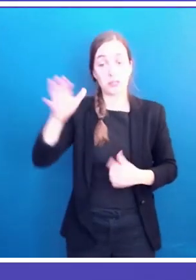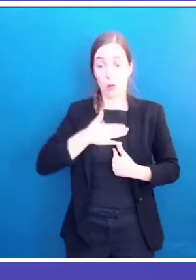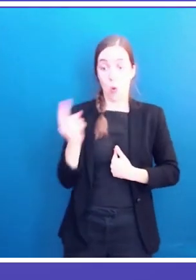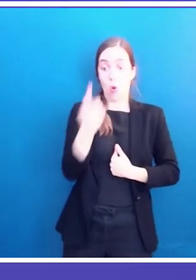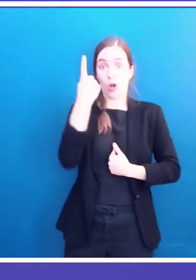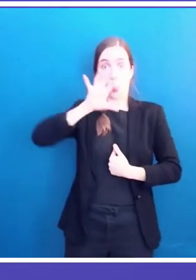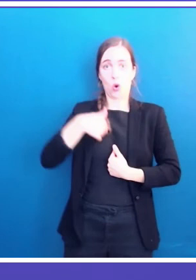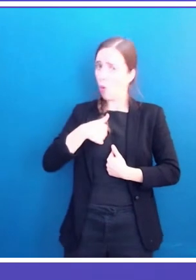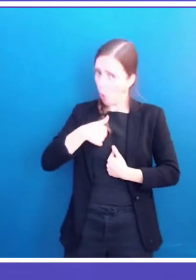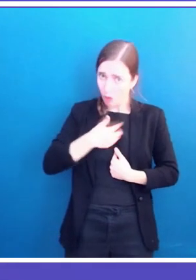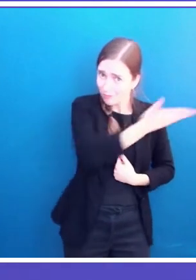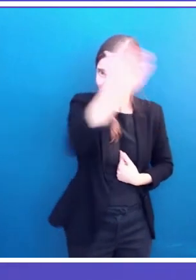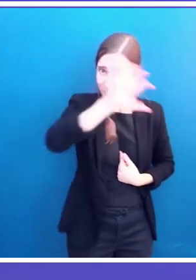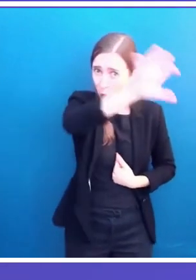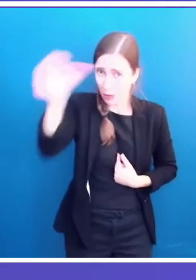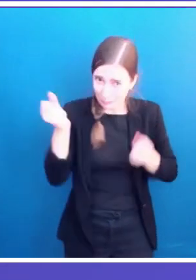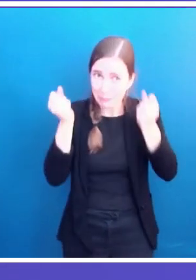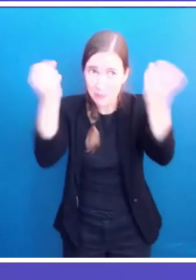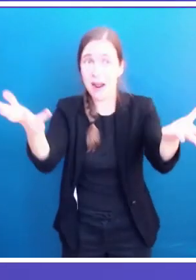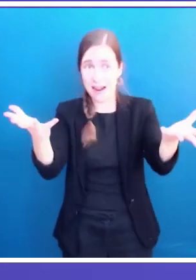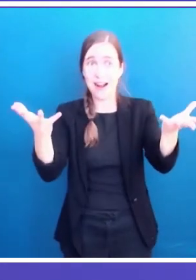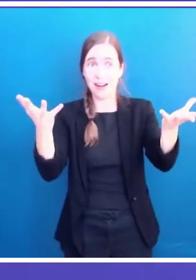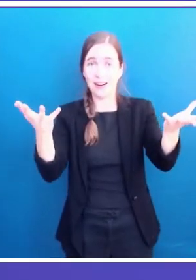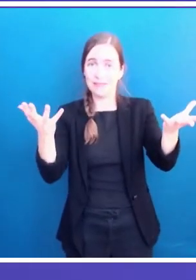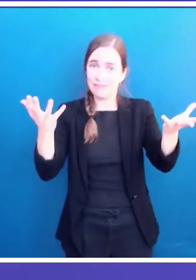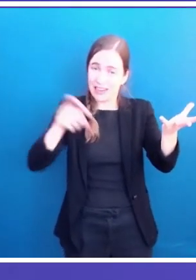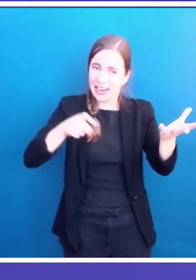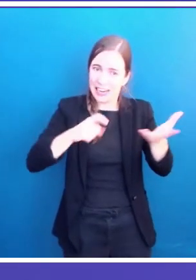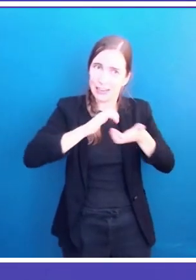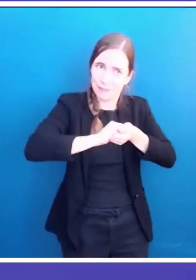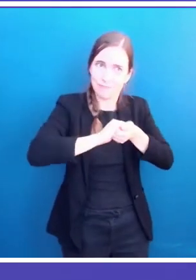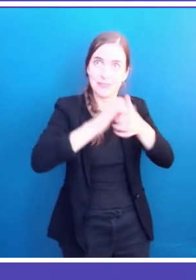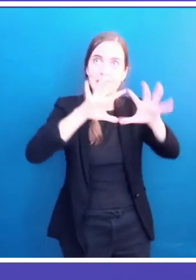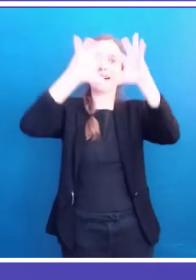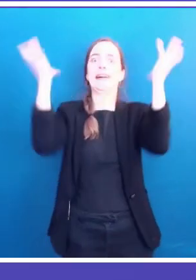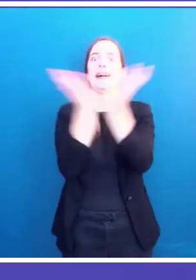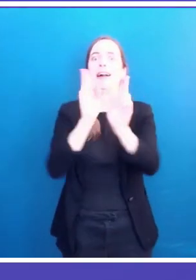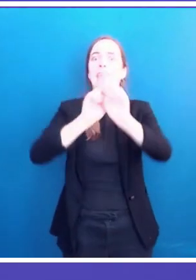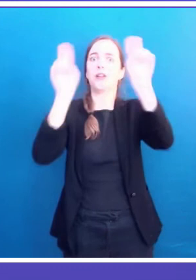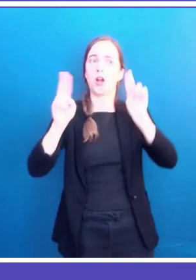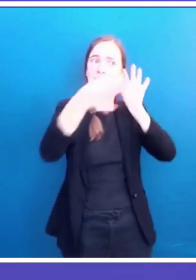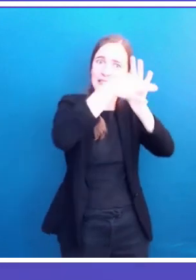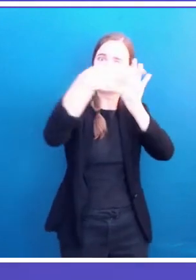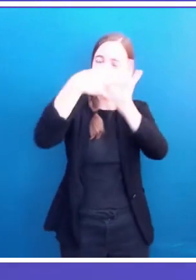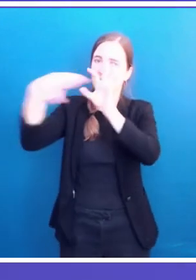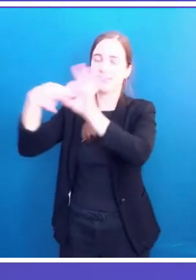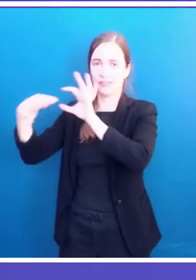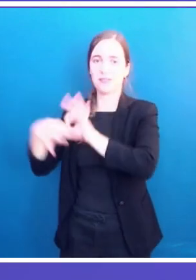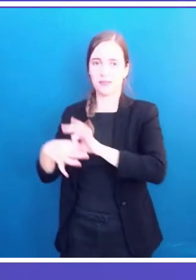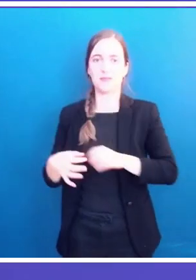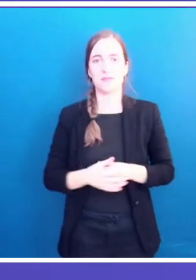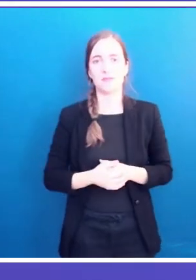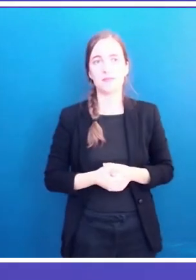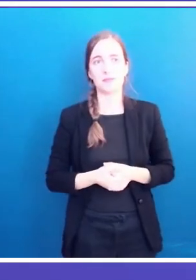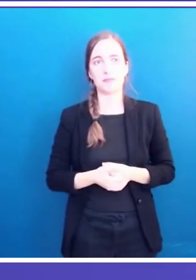وهذا الجزء المتعلق بالشراكة يتحدث عن التعاون عبر للحدود لمكافحة الإتجار. بالبشر. لذلك